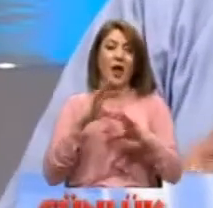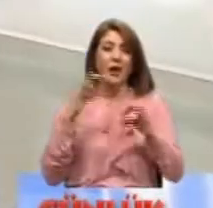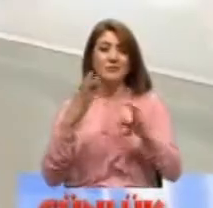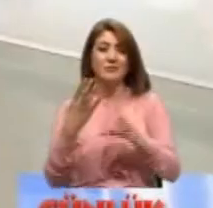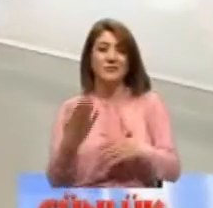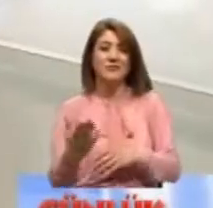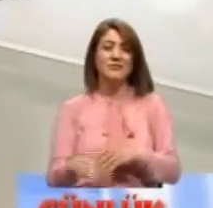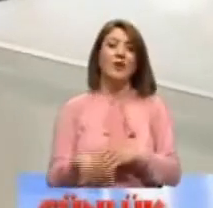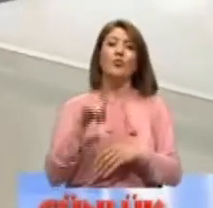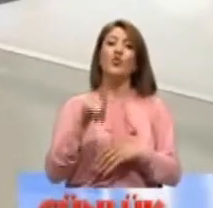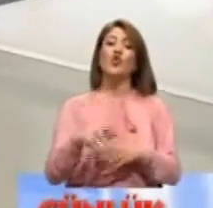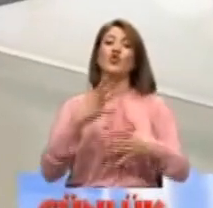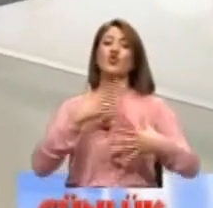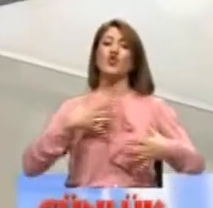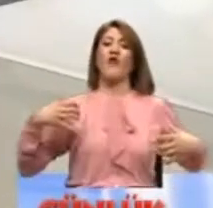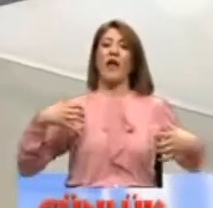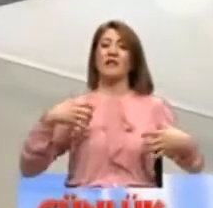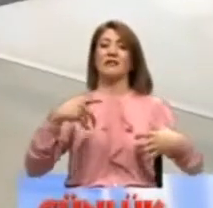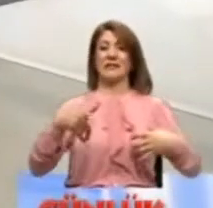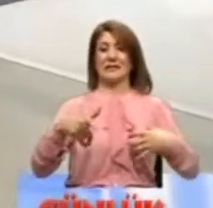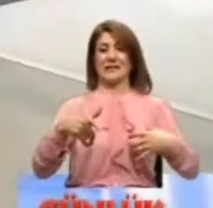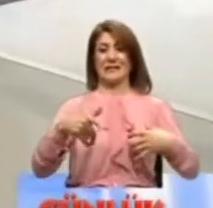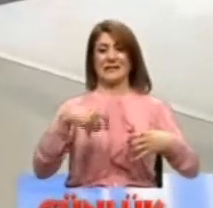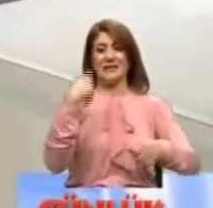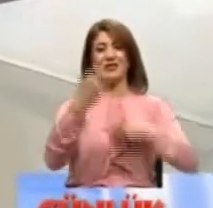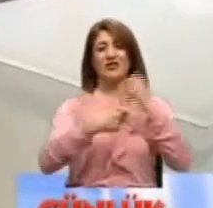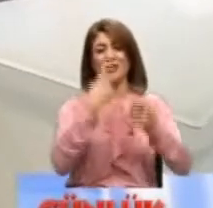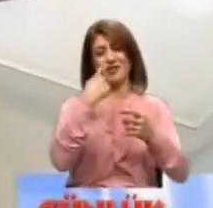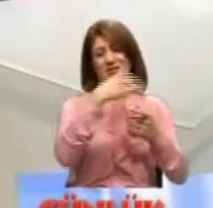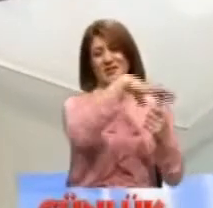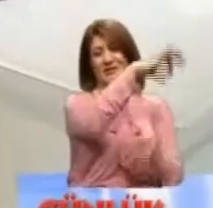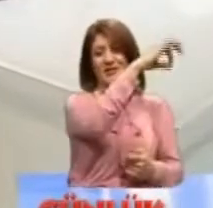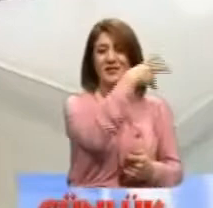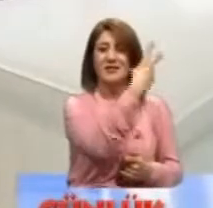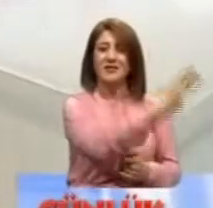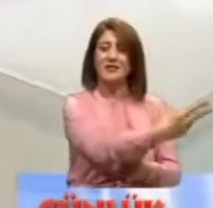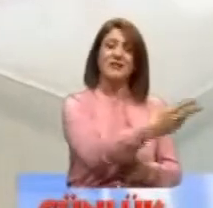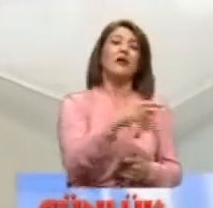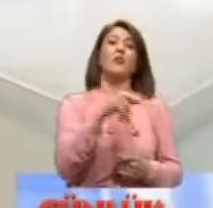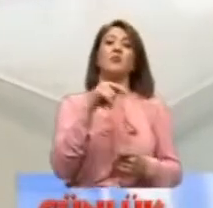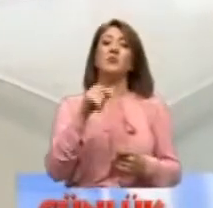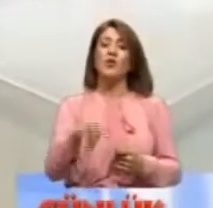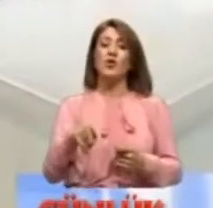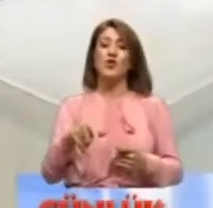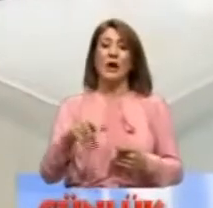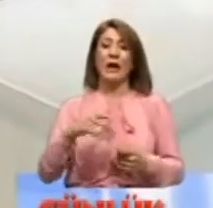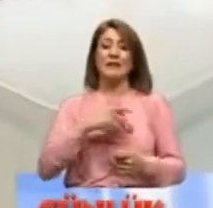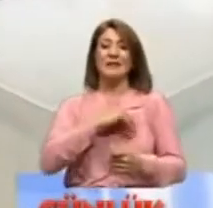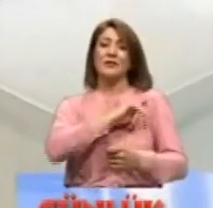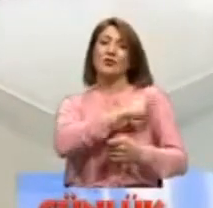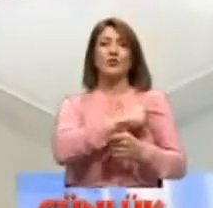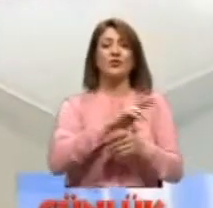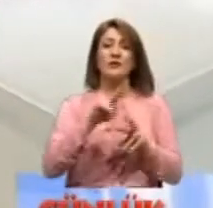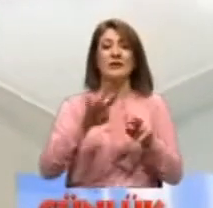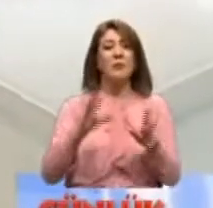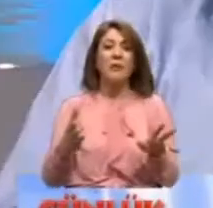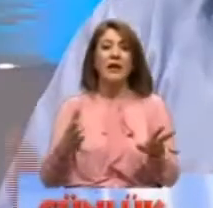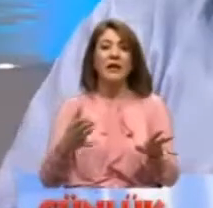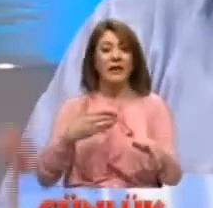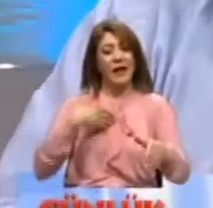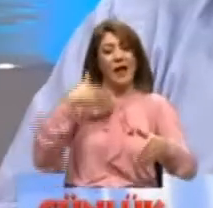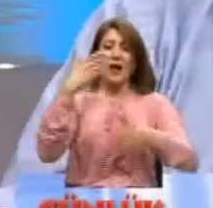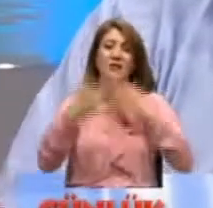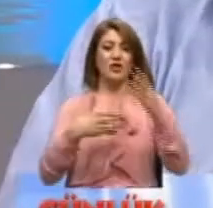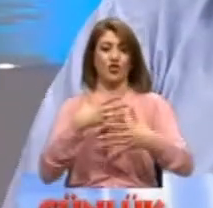araması çok güzel. O güvenlik elemanları sütununda ilanları. Ha, güvenlik elemanları. Yani belki de o motivasyonu veriyorlar. Yani bir yerde güvenlik elemanı olarak alacaklar ama